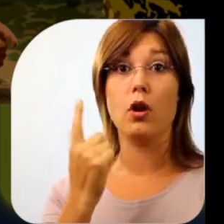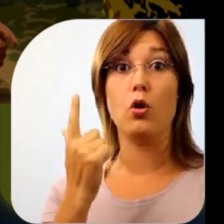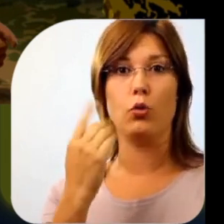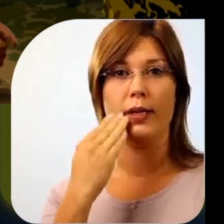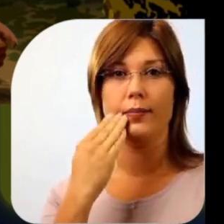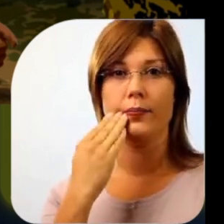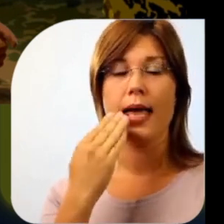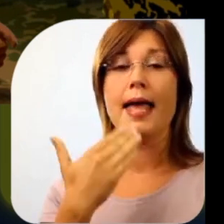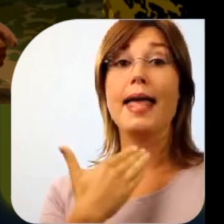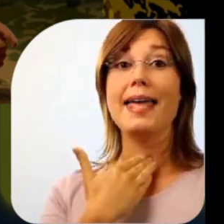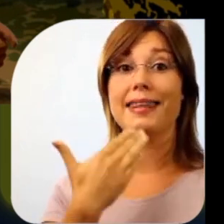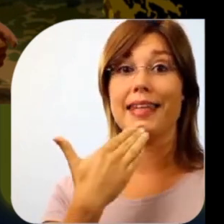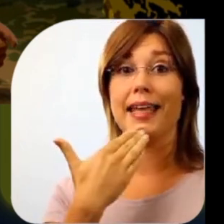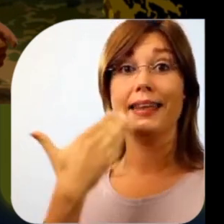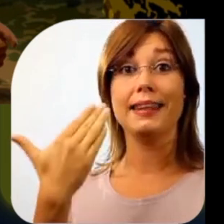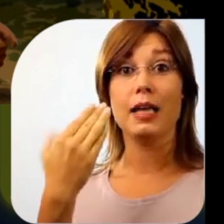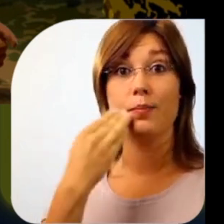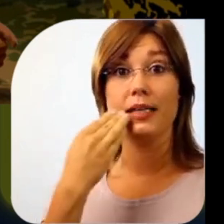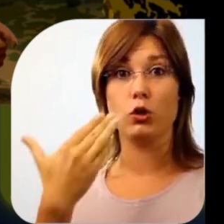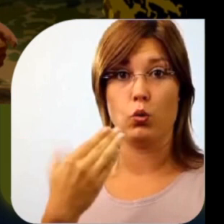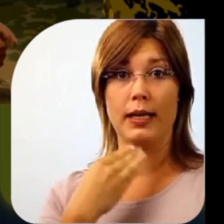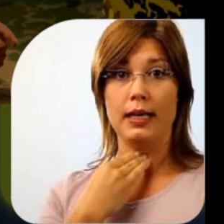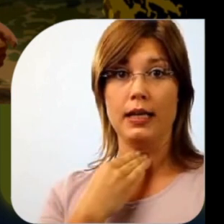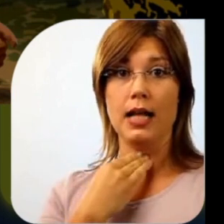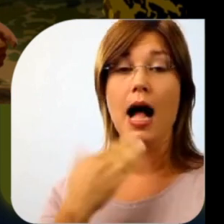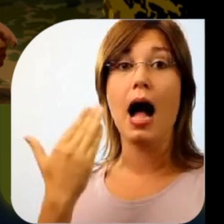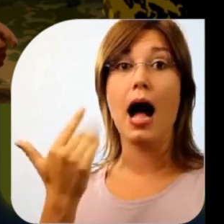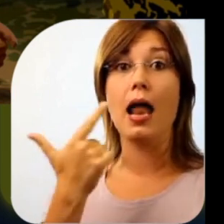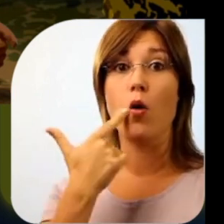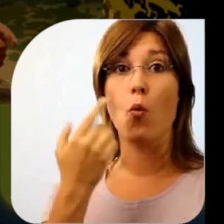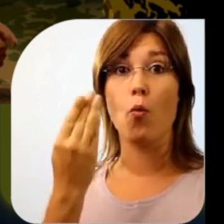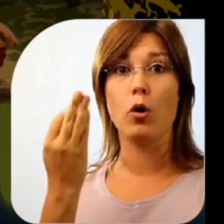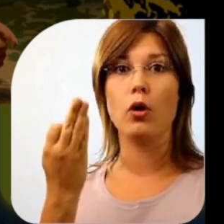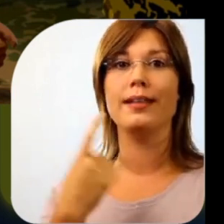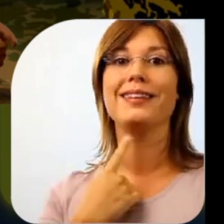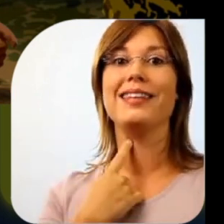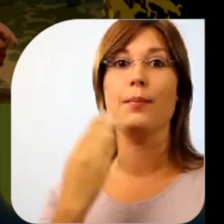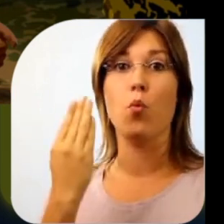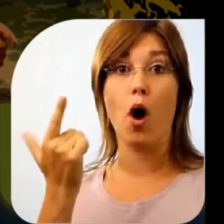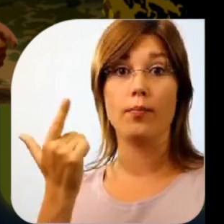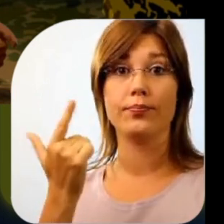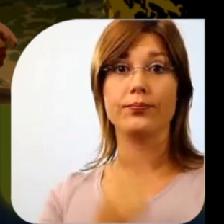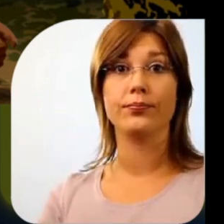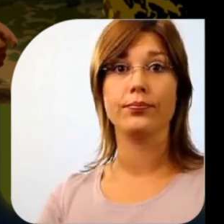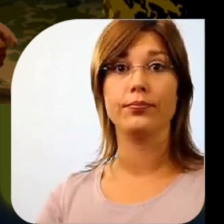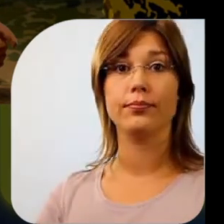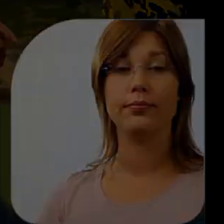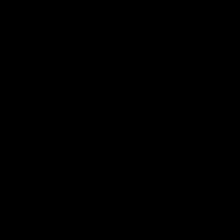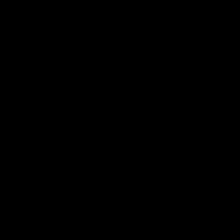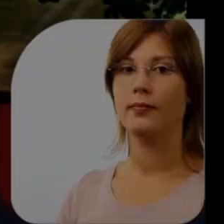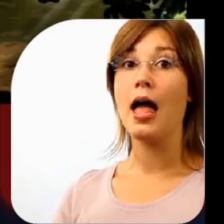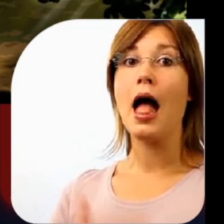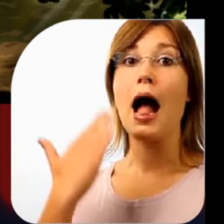Croconouille, lui, était habitué à l'ombre des bois.